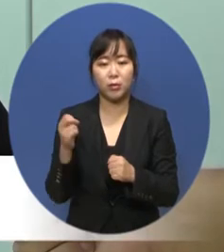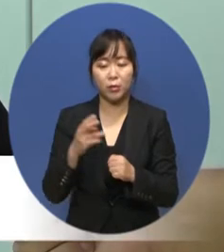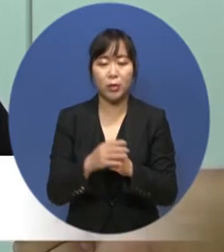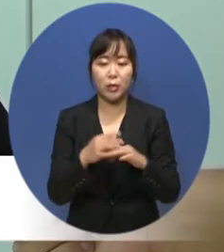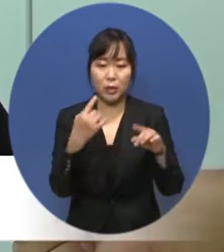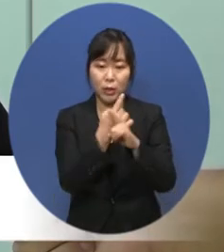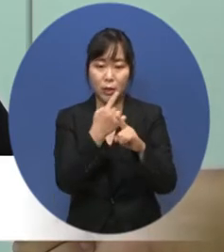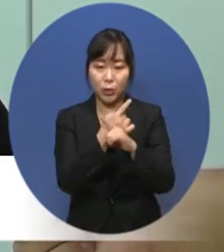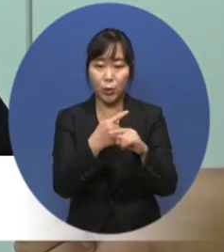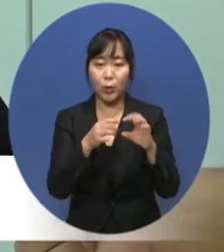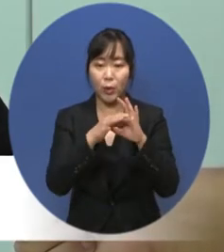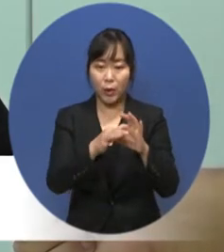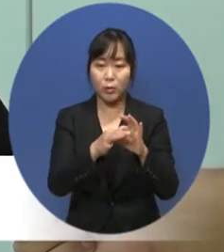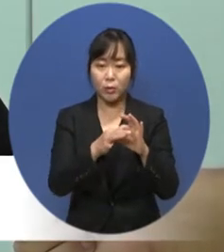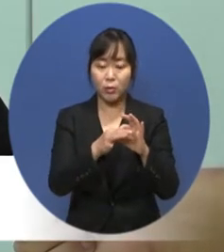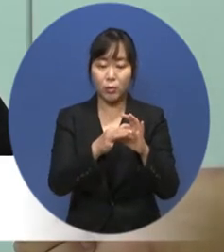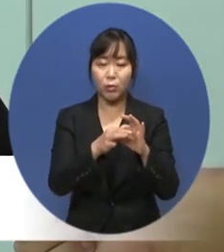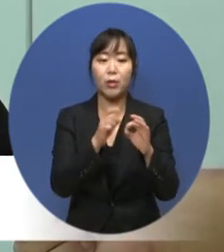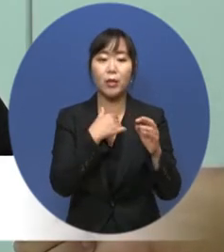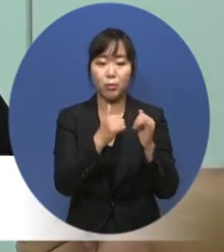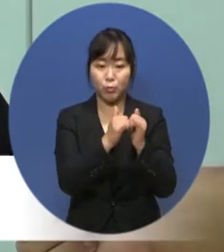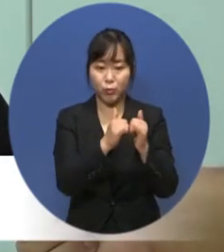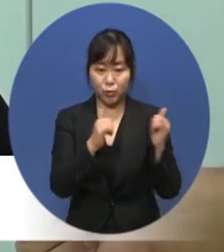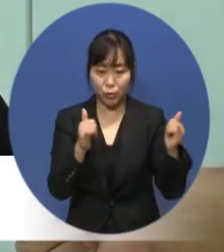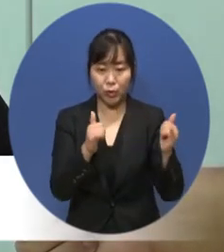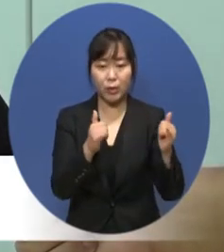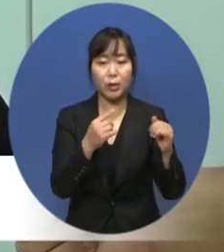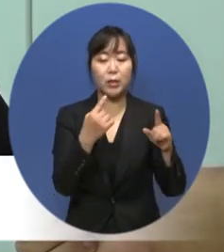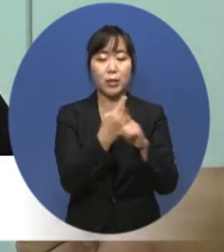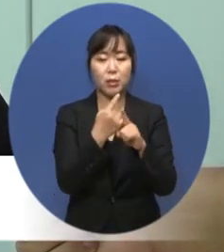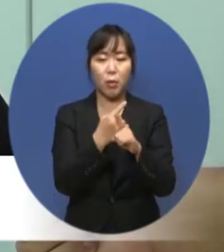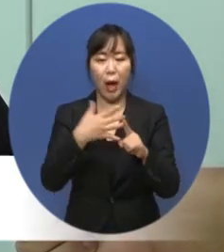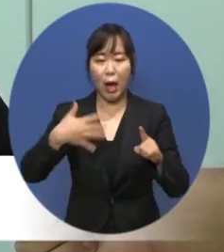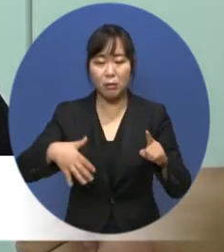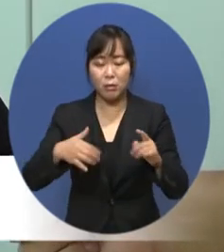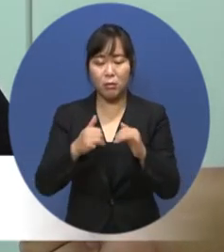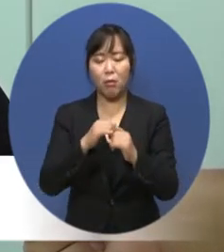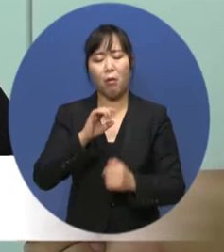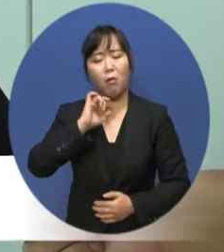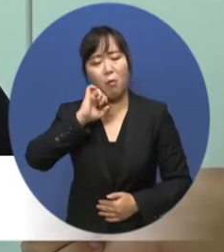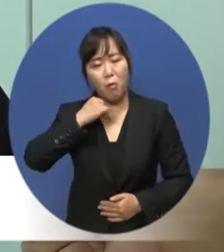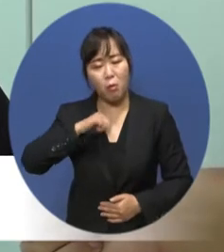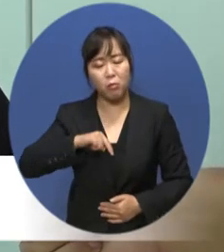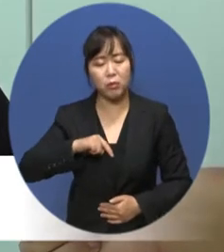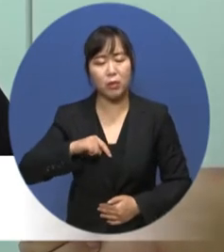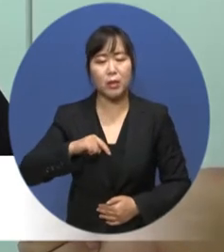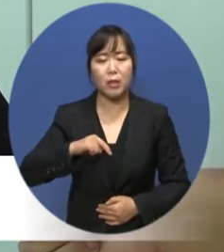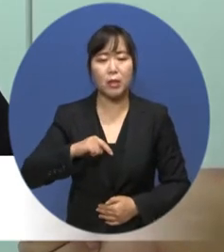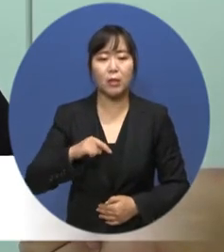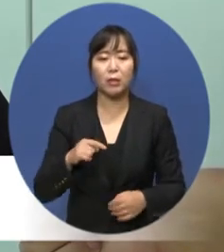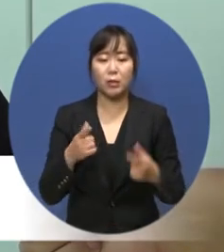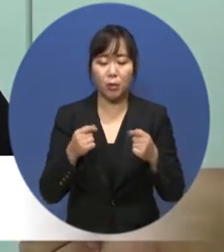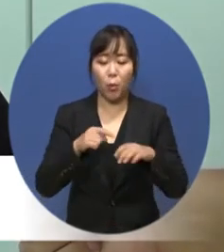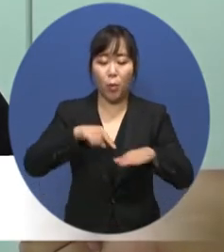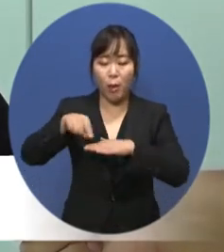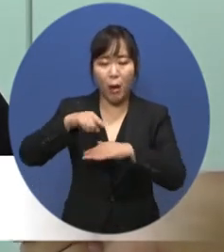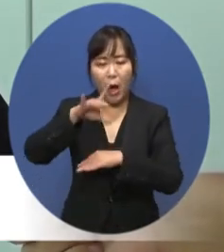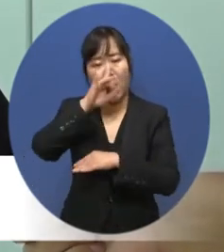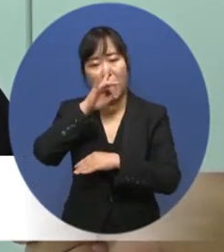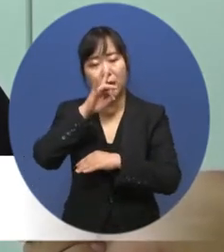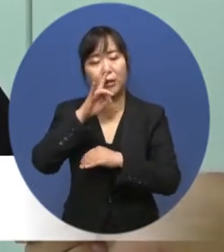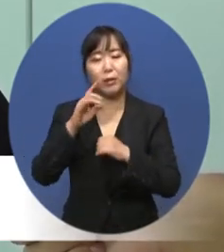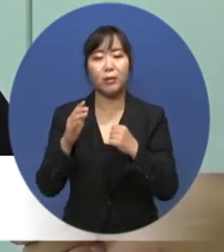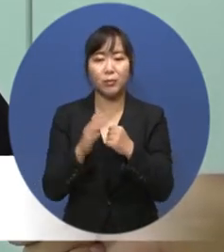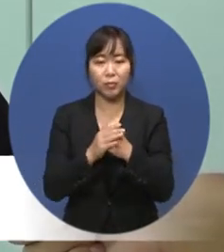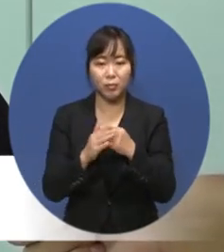치료 쪽에 치료를 받고 계셨던 분들은 또 치료를 받지 못하는 어려움과 동시에 어쨌든 밖에 외출을